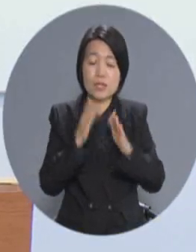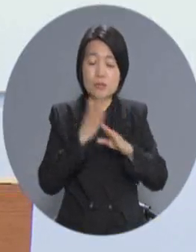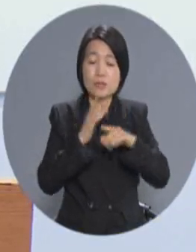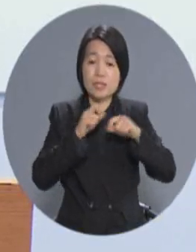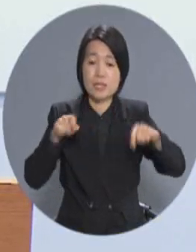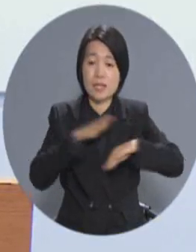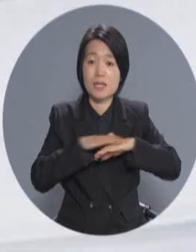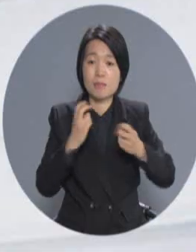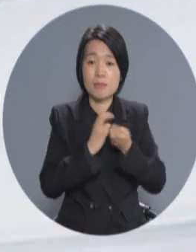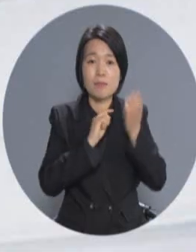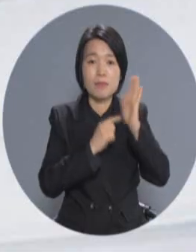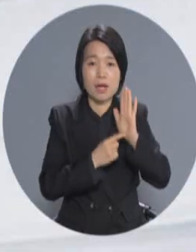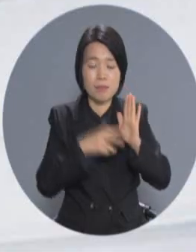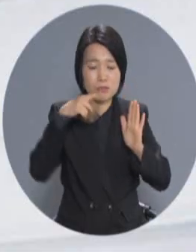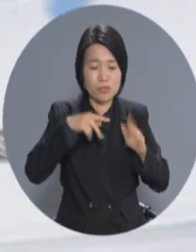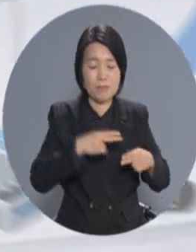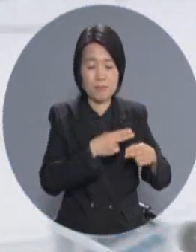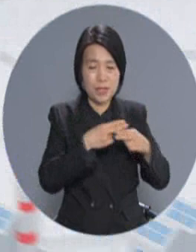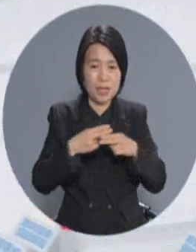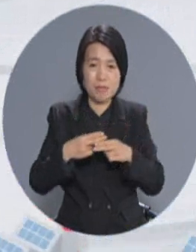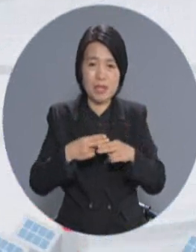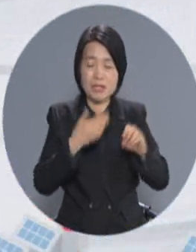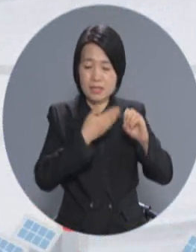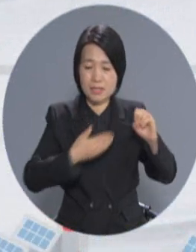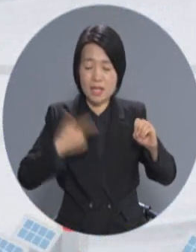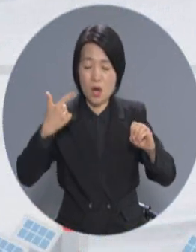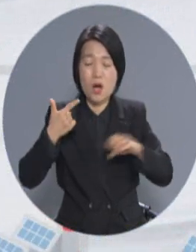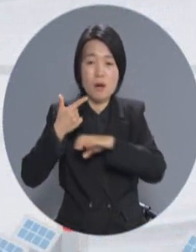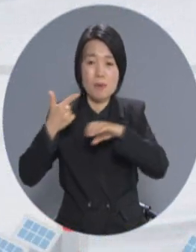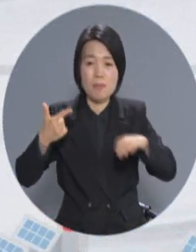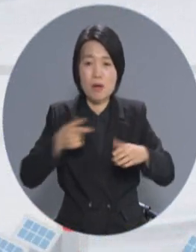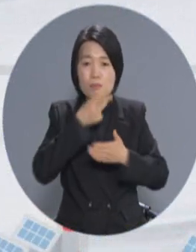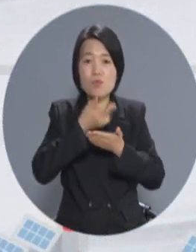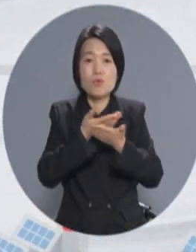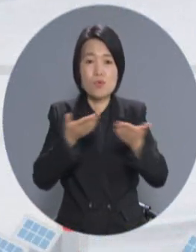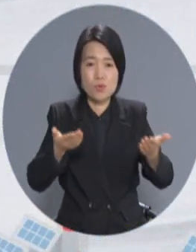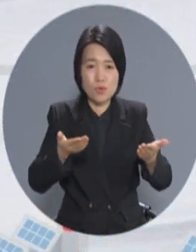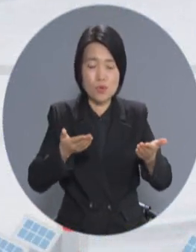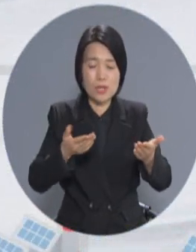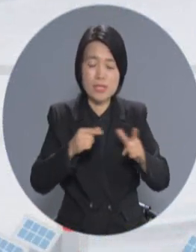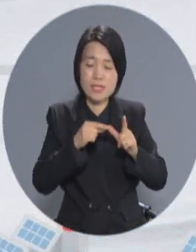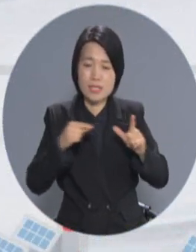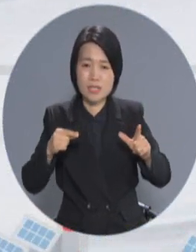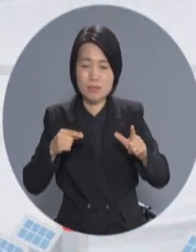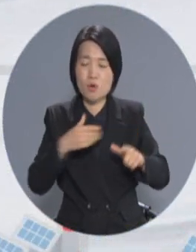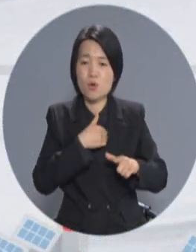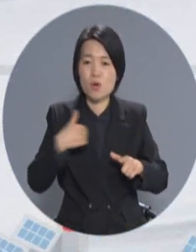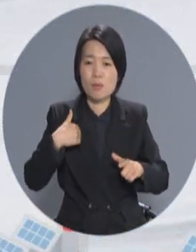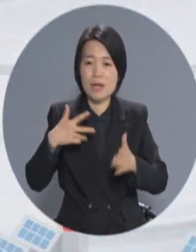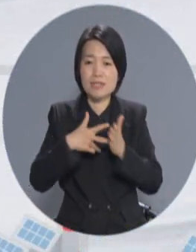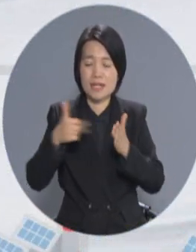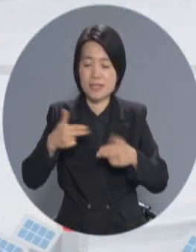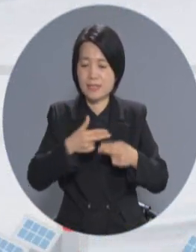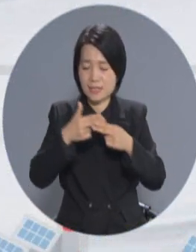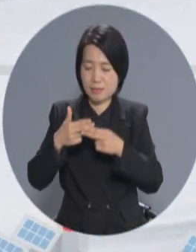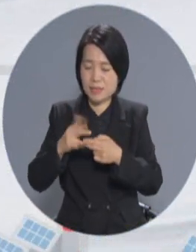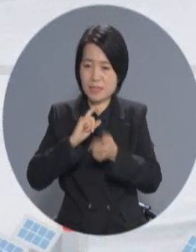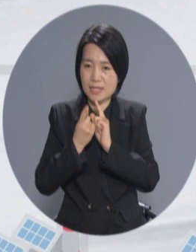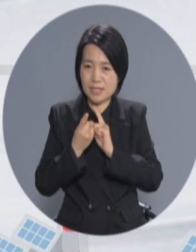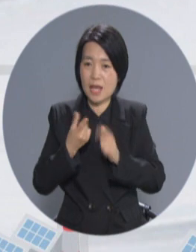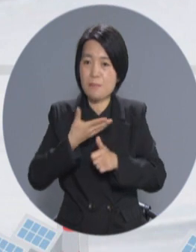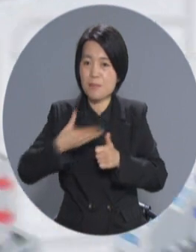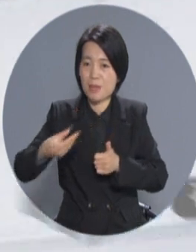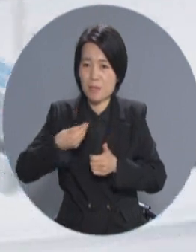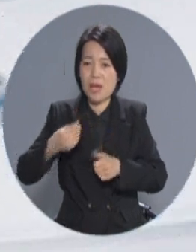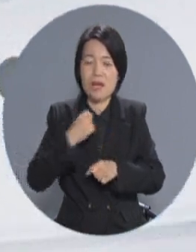발표했습니다. 주암댐에서 영산강 유역 6개 지역에 공급하는 물량 중 일부를 여유가 있는 장흥댐에서 대체